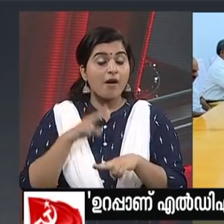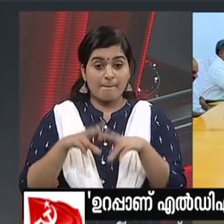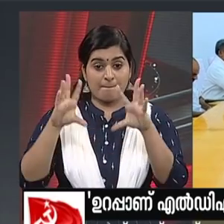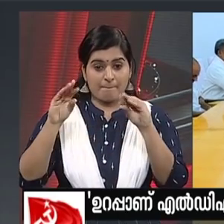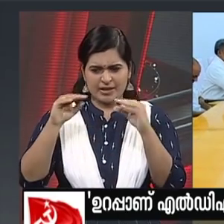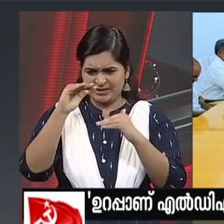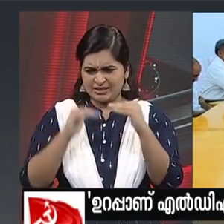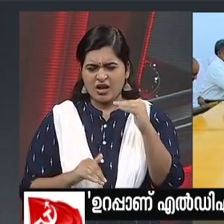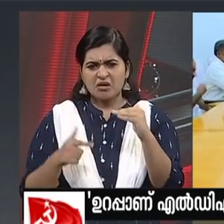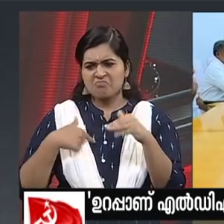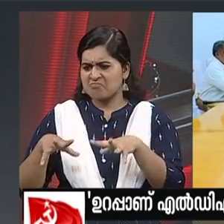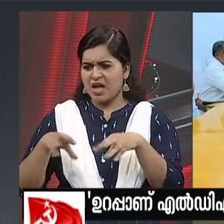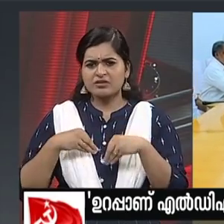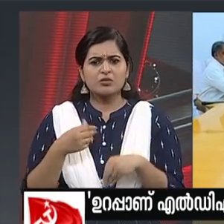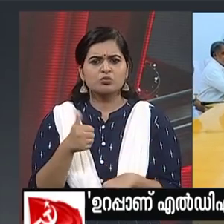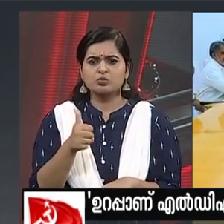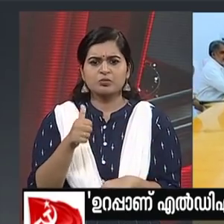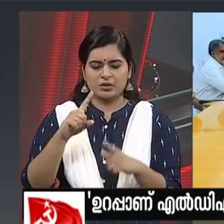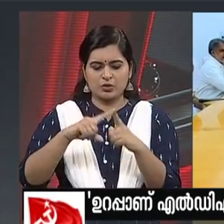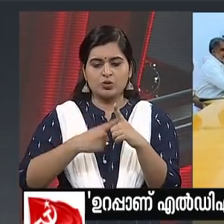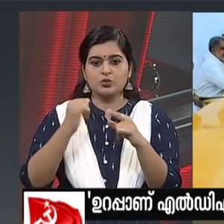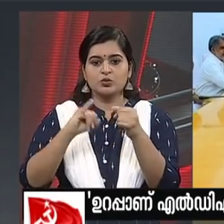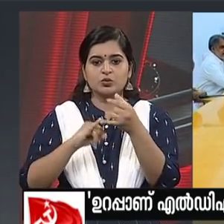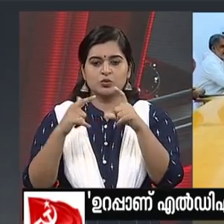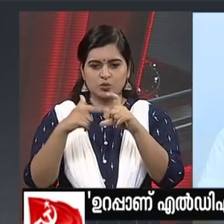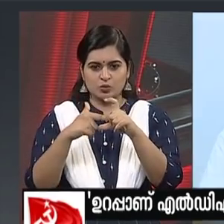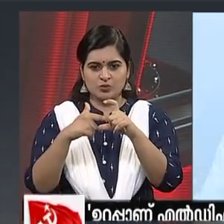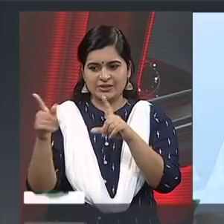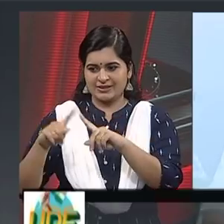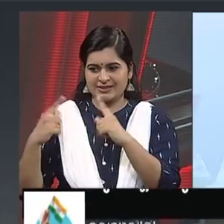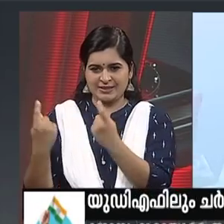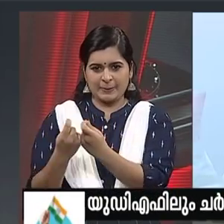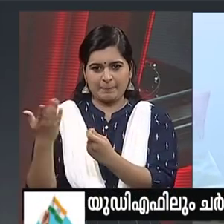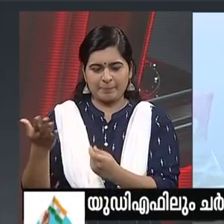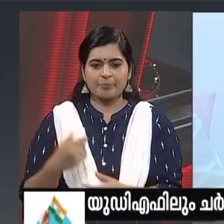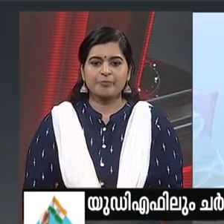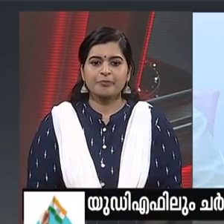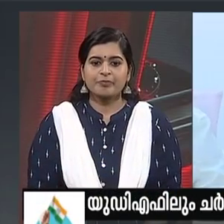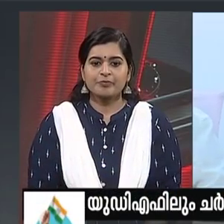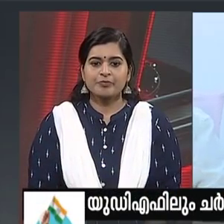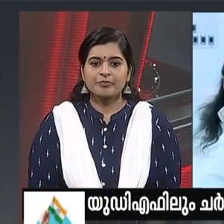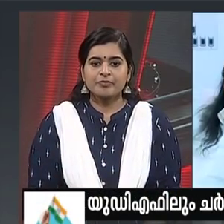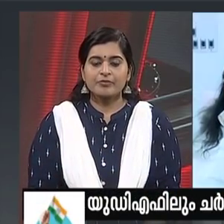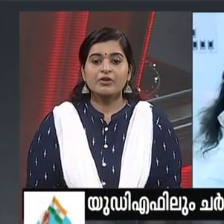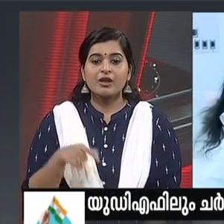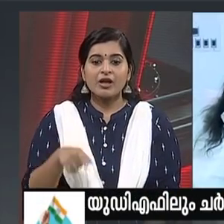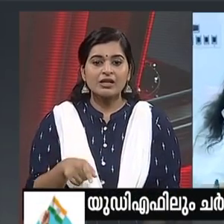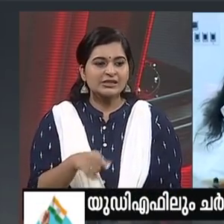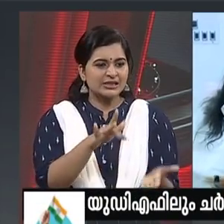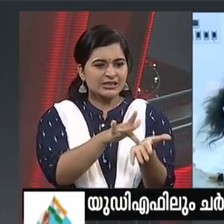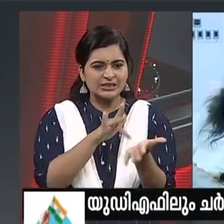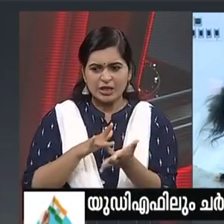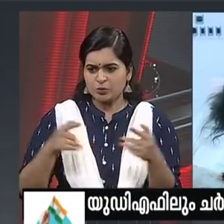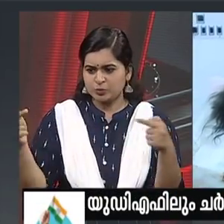സ്വീകാര്യമല്ലെന്ന നിലപാടിലാണ് ജോസ്. NCP ജനാധിപത്യ കോൺഗ്രസ് എന്നിവർക്കെല്ലാം സീറ്റ് കുറയുമെന്ന് ഉറപ്പാണ്. സീറ്റ് വിഭജനം തീർത്ത് 10